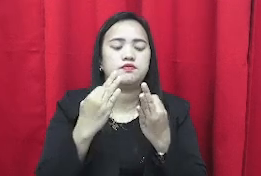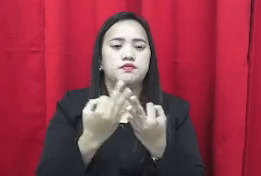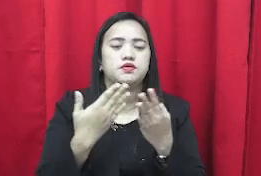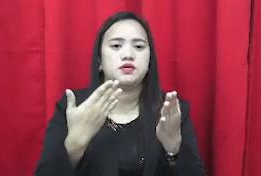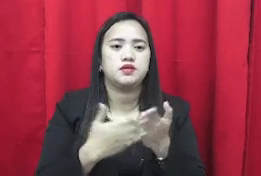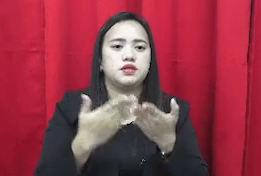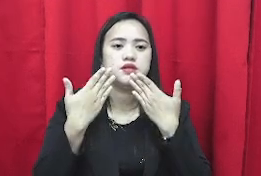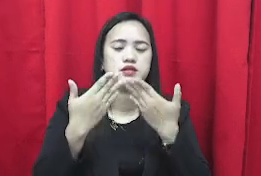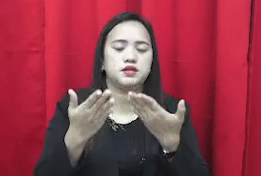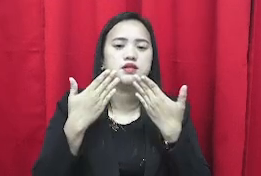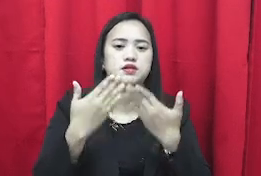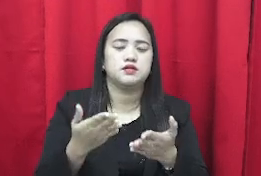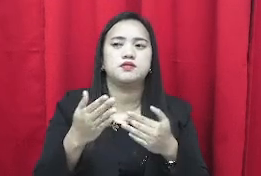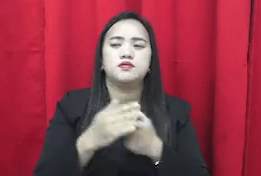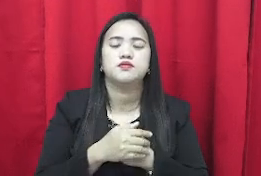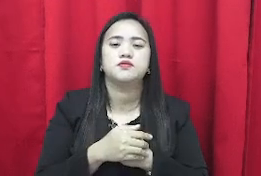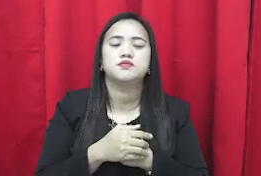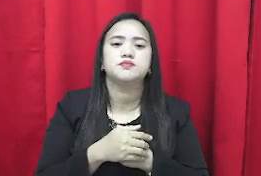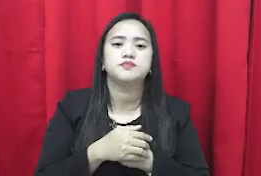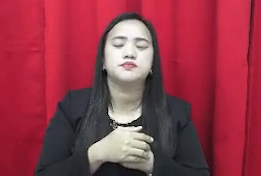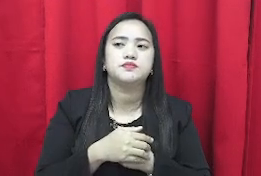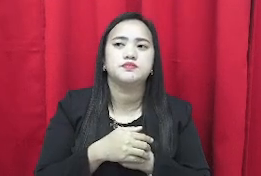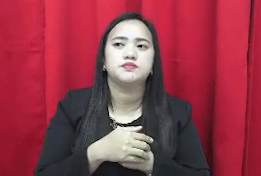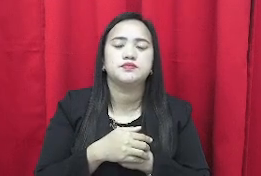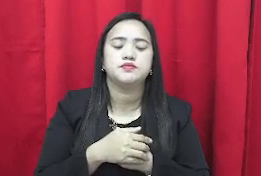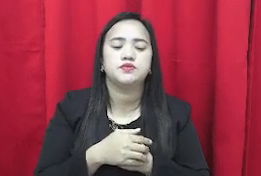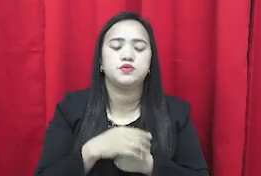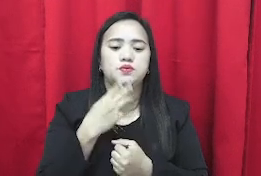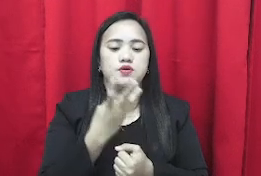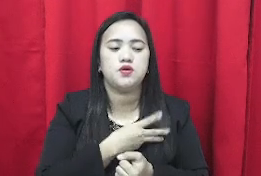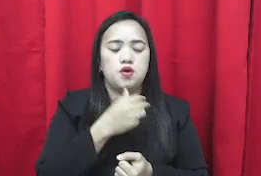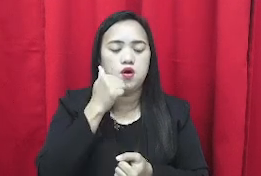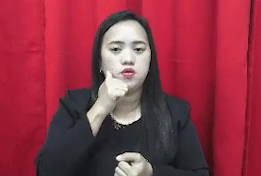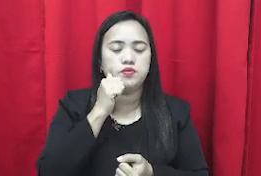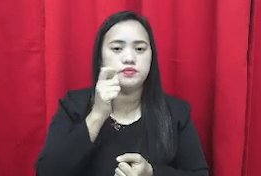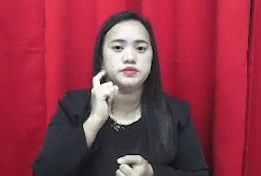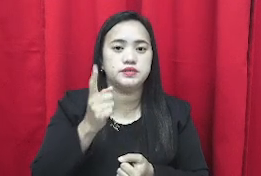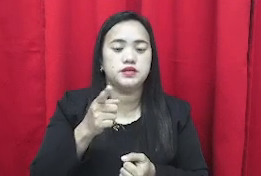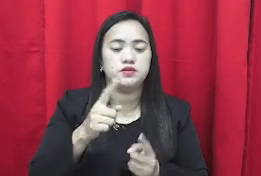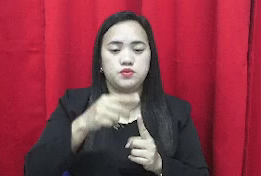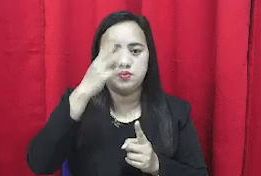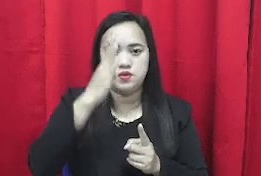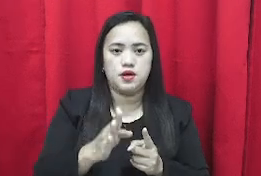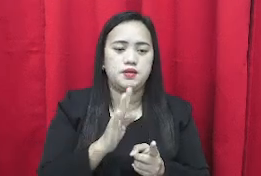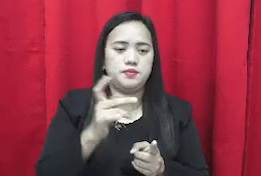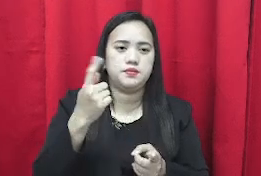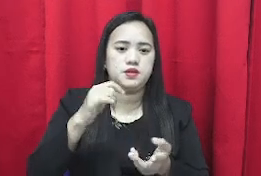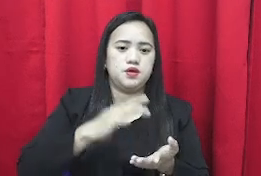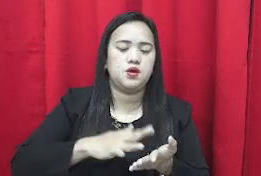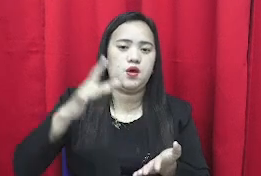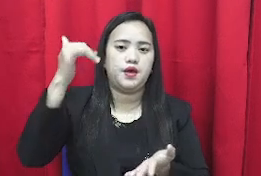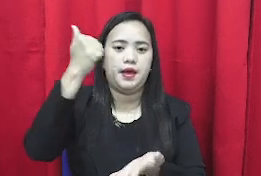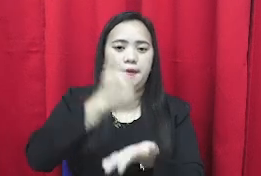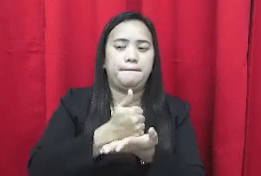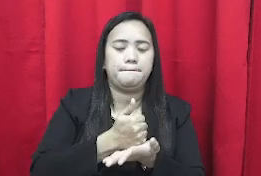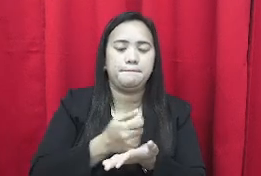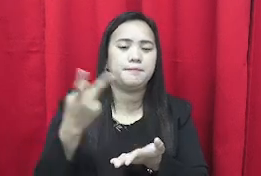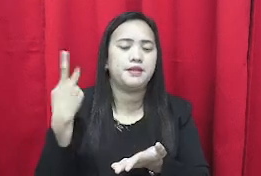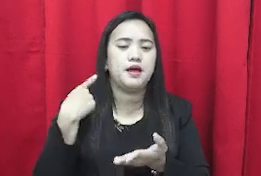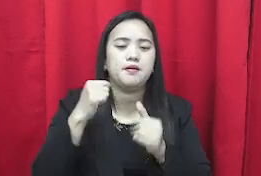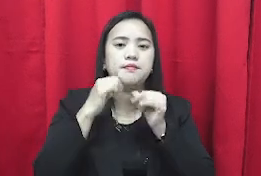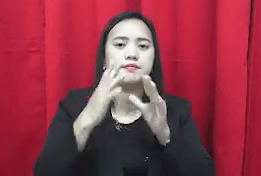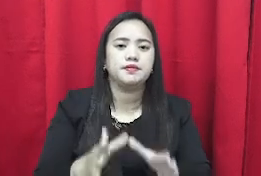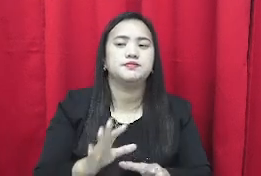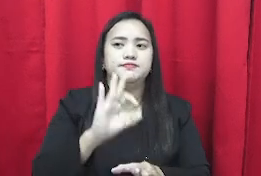salamat Brother John sa a p programa lagi naming sinasabing to God the blessed